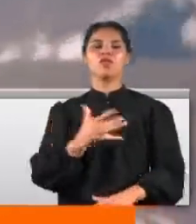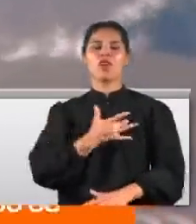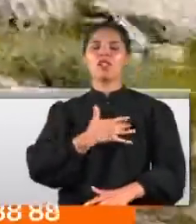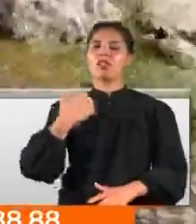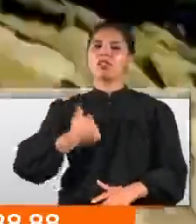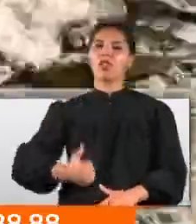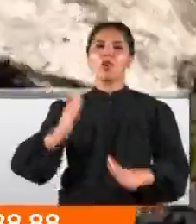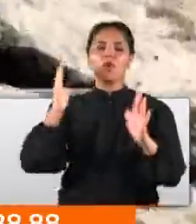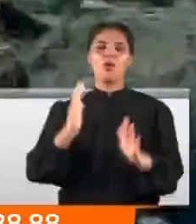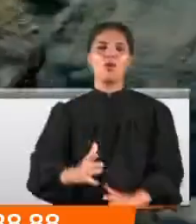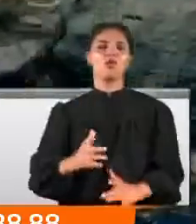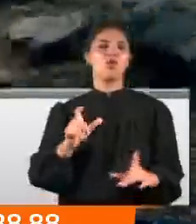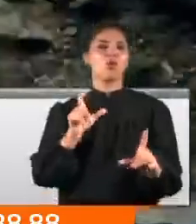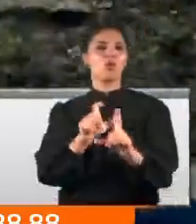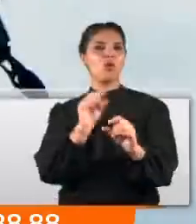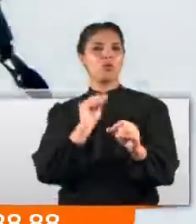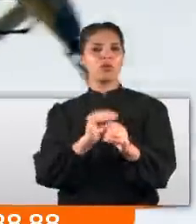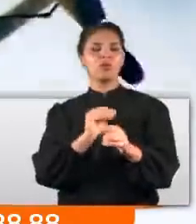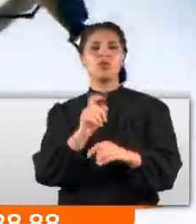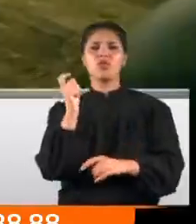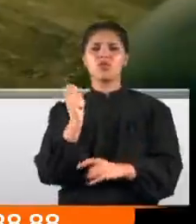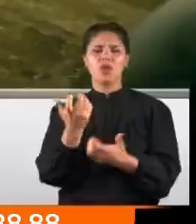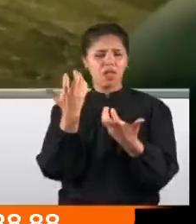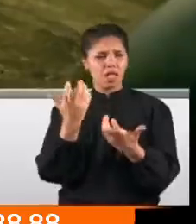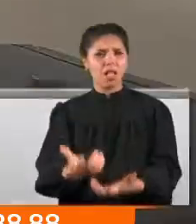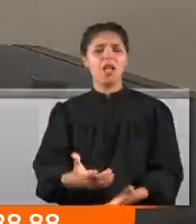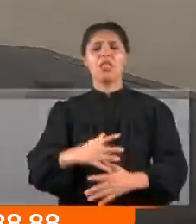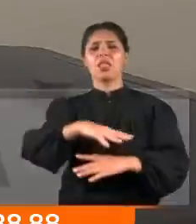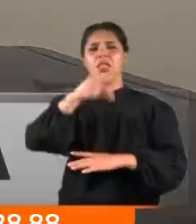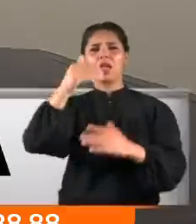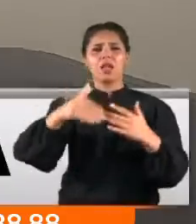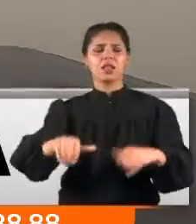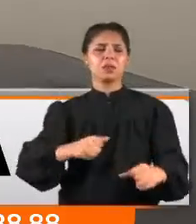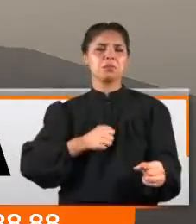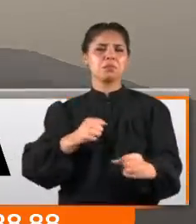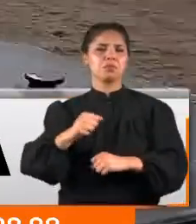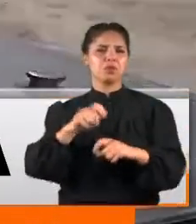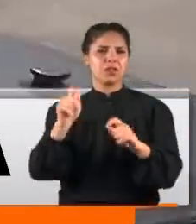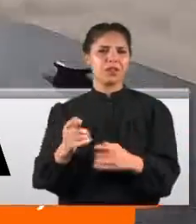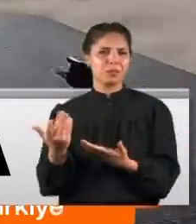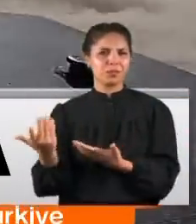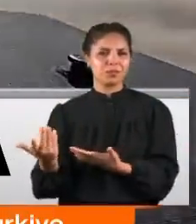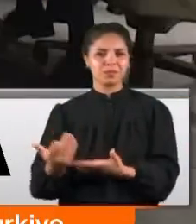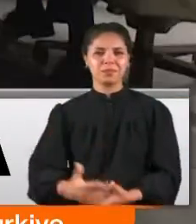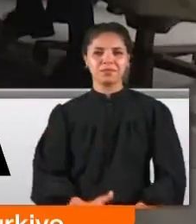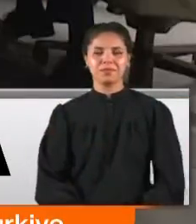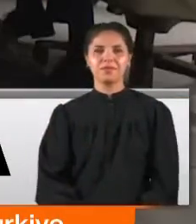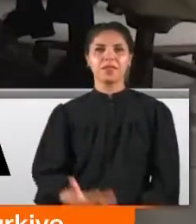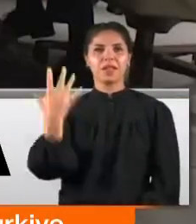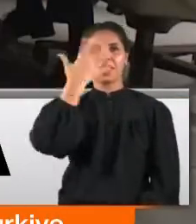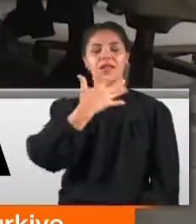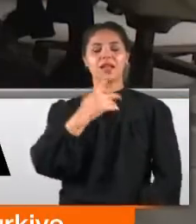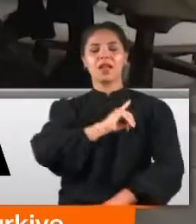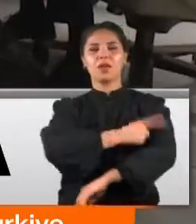korumak için yıllarca en çetin şartlarda, dağlarda, sınırlarda mücadele verdi. Kara